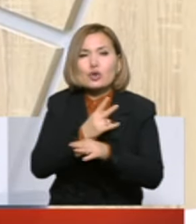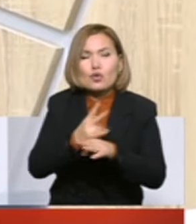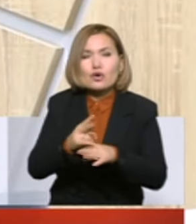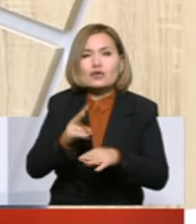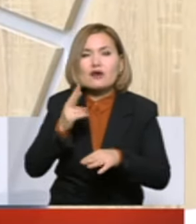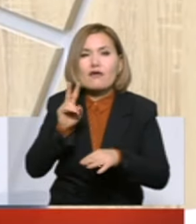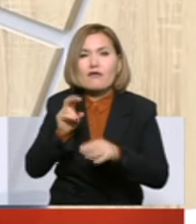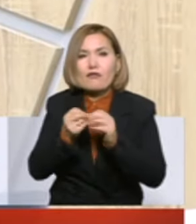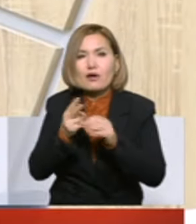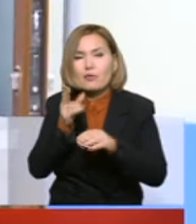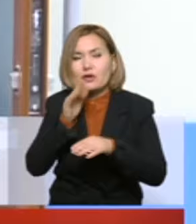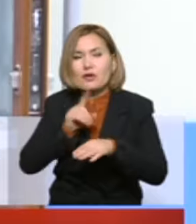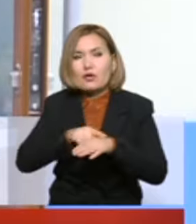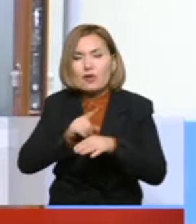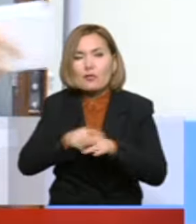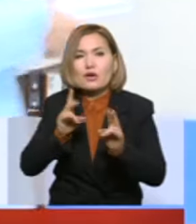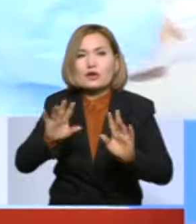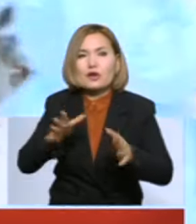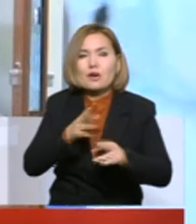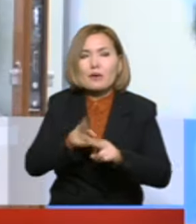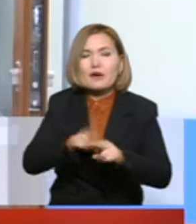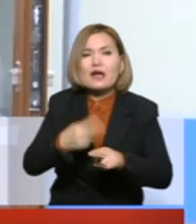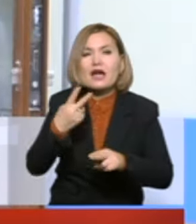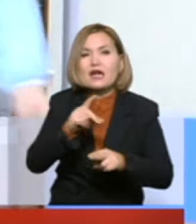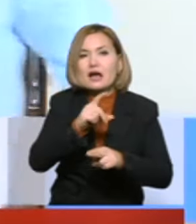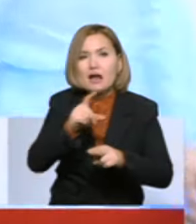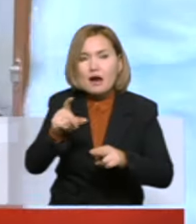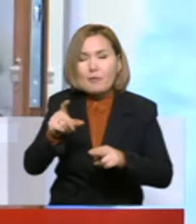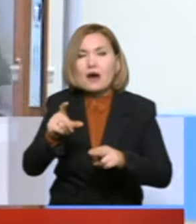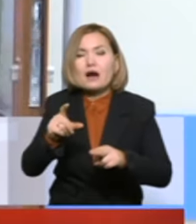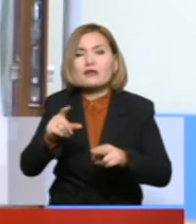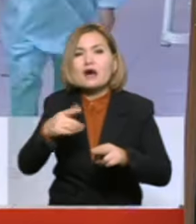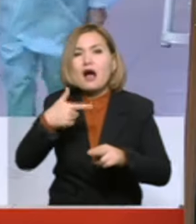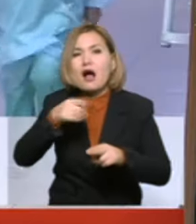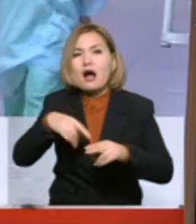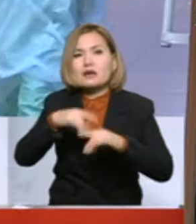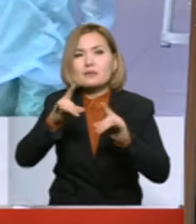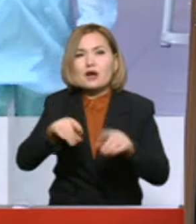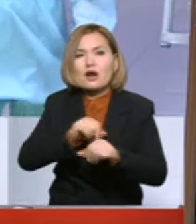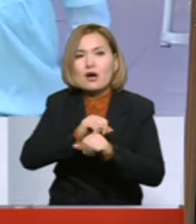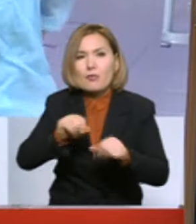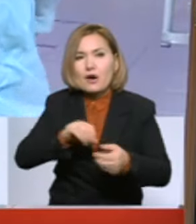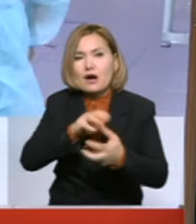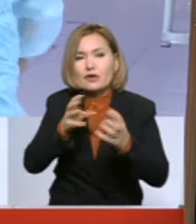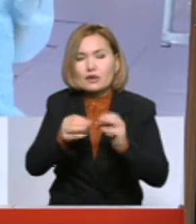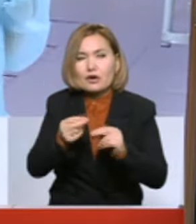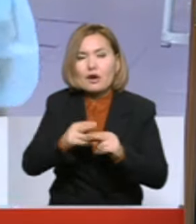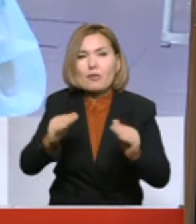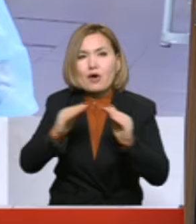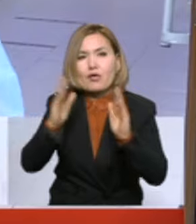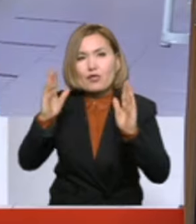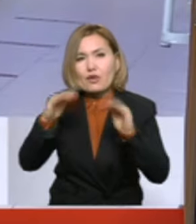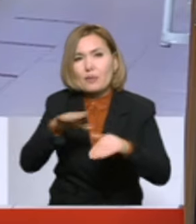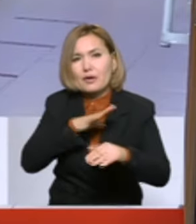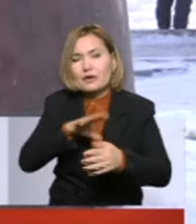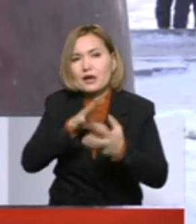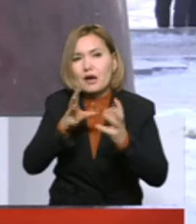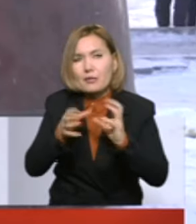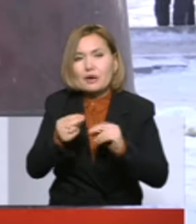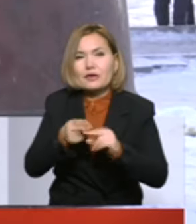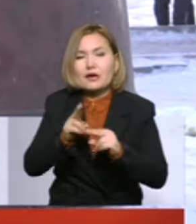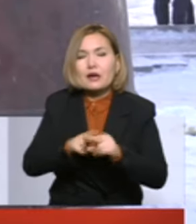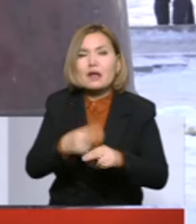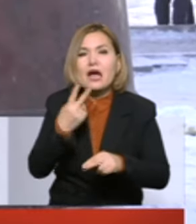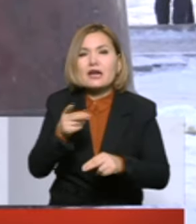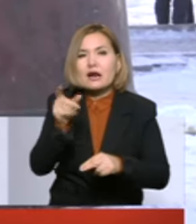болған. Жұрт шырт ұйқыда жатқанда екінші қабаттағы пәтерде газ баллоны жарылып, салдарынан ортасынан опырылып түсті. Өкінішке қарай